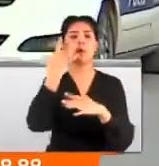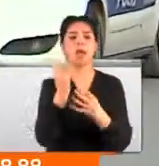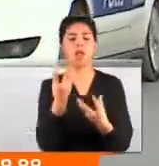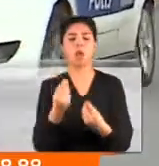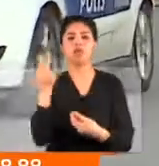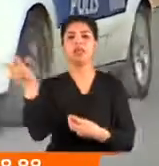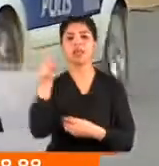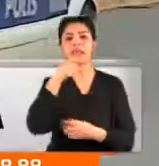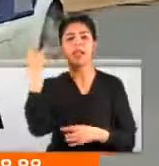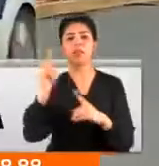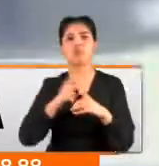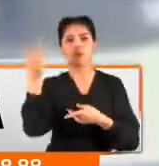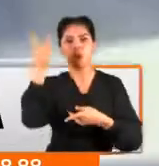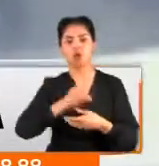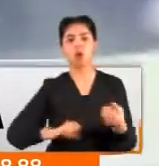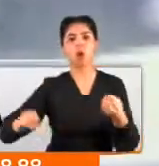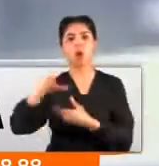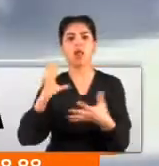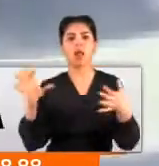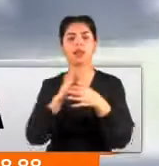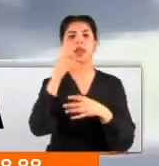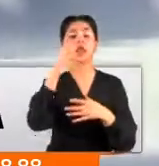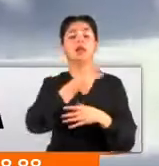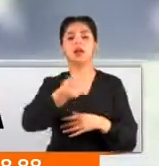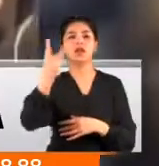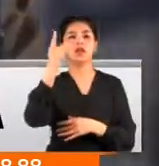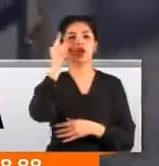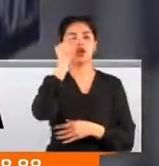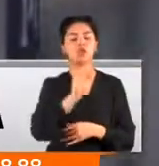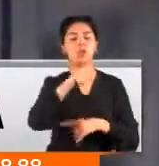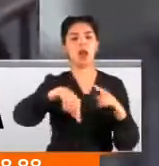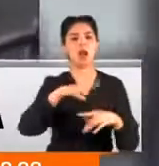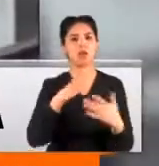2 eski polisin öldürüldüğü olayda kaçan 2 şüpheli her yerde aranıyor.